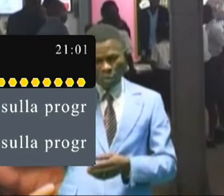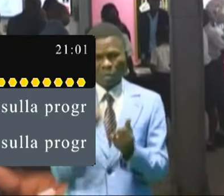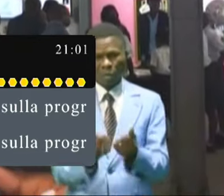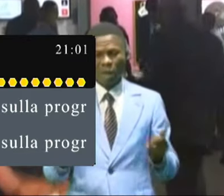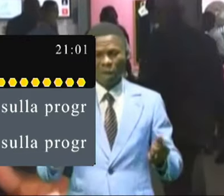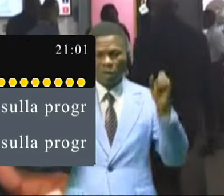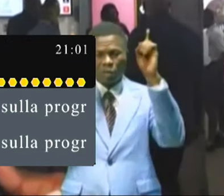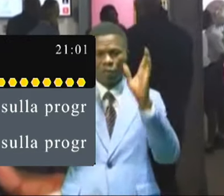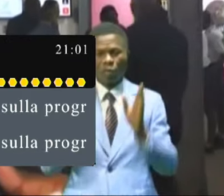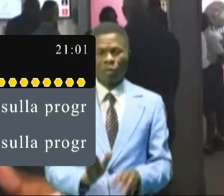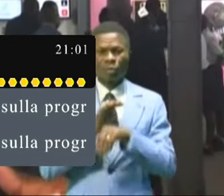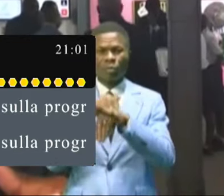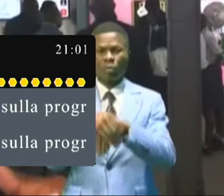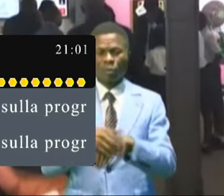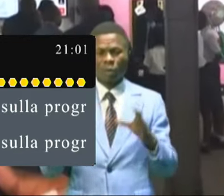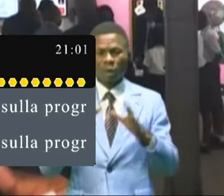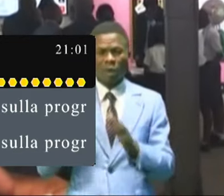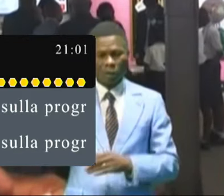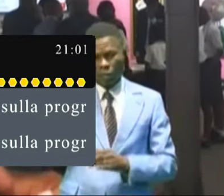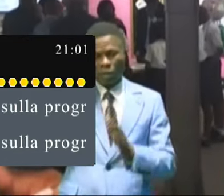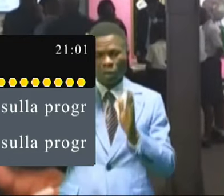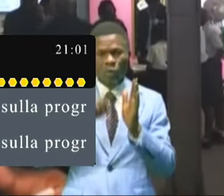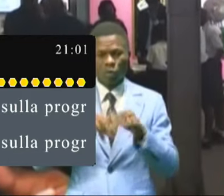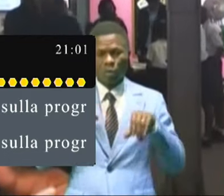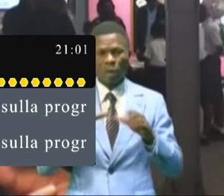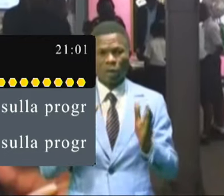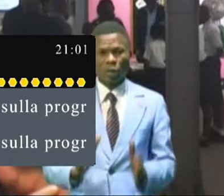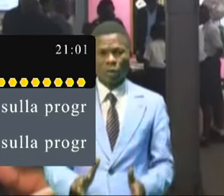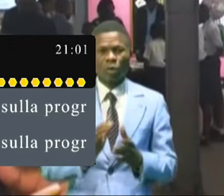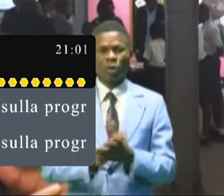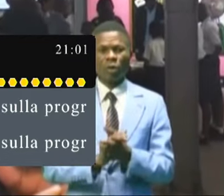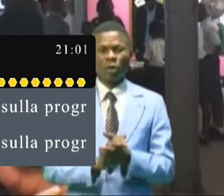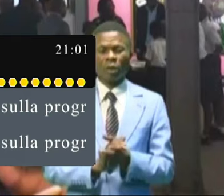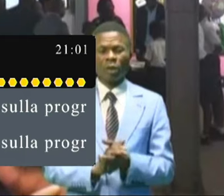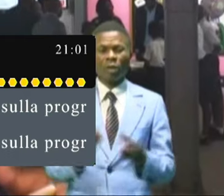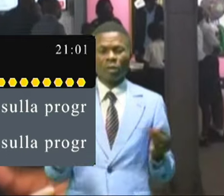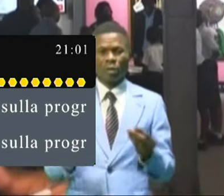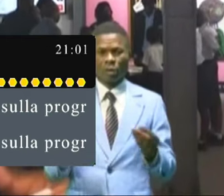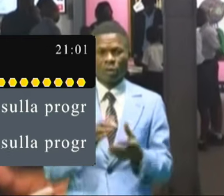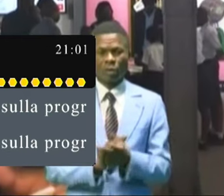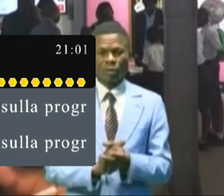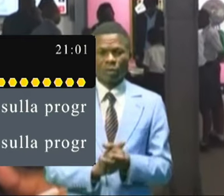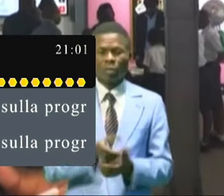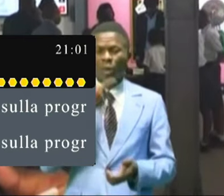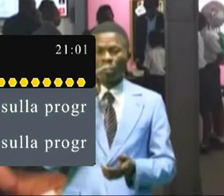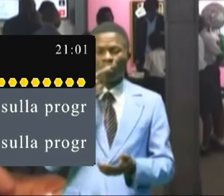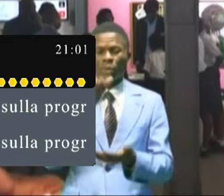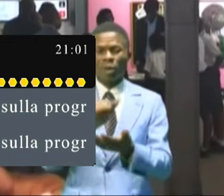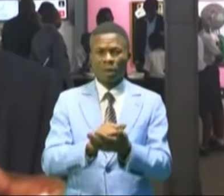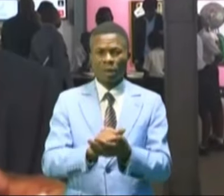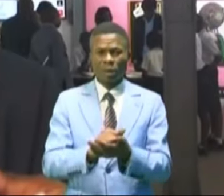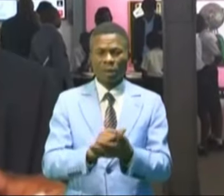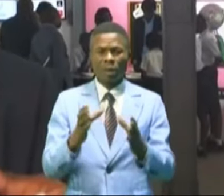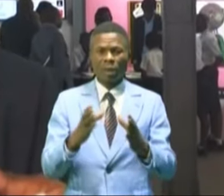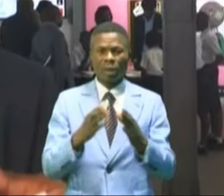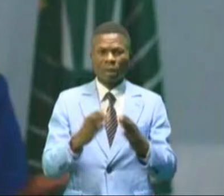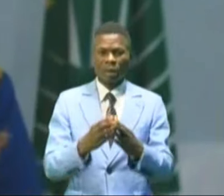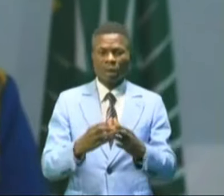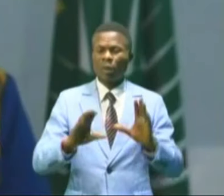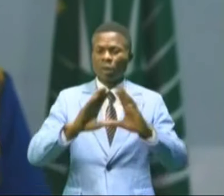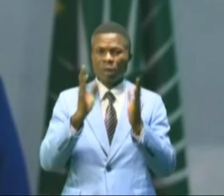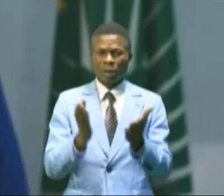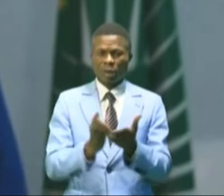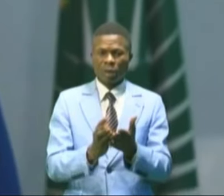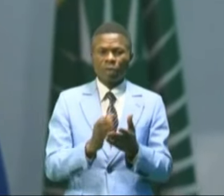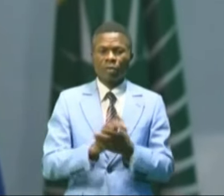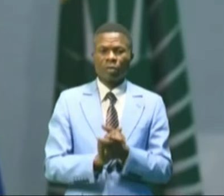impliquer avec le peuple, et il n'y a pas mieux que d'interagir avec les écoliers.